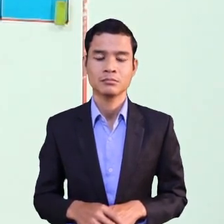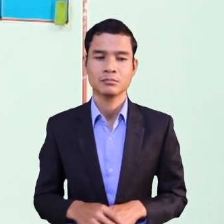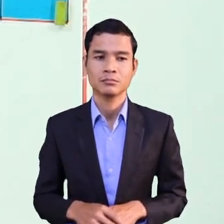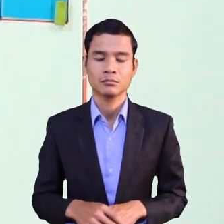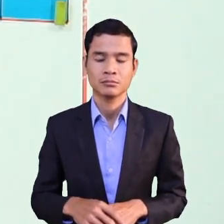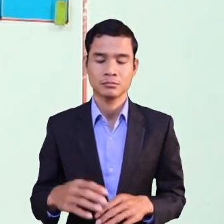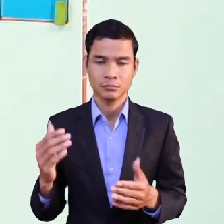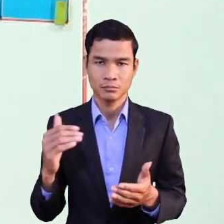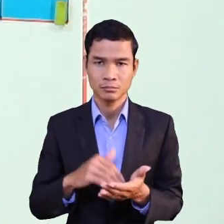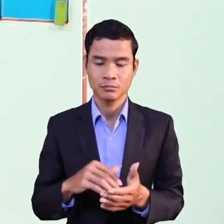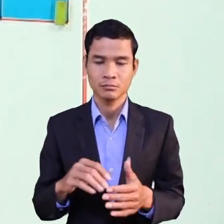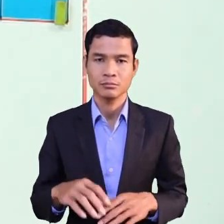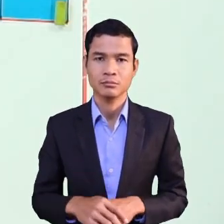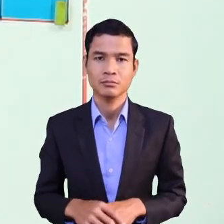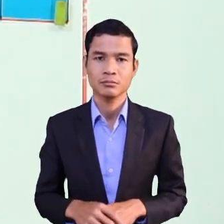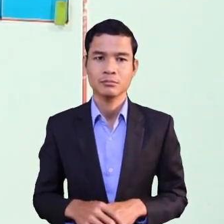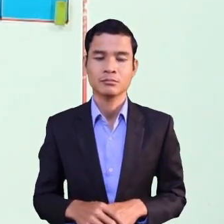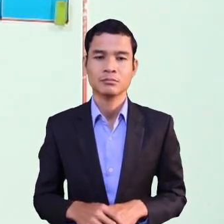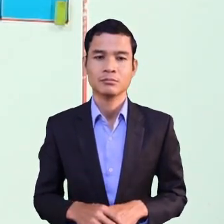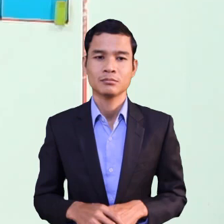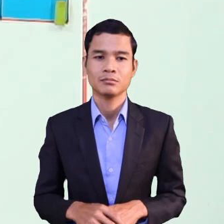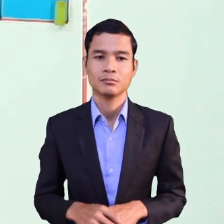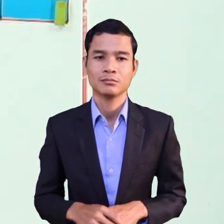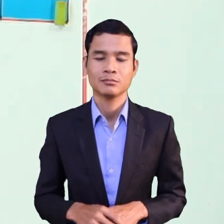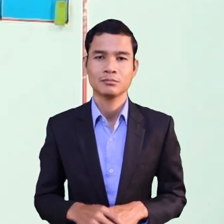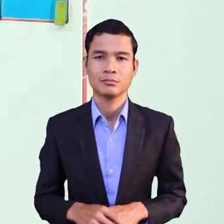ម្ដងទៀត